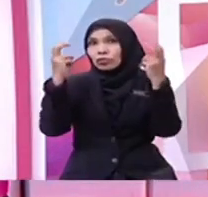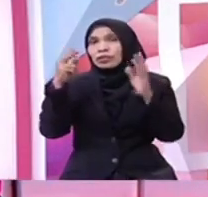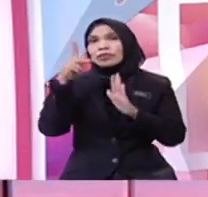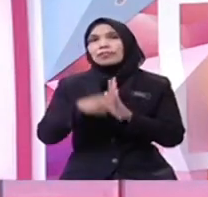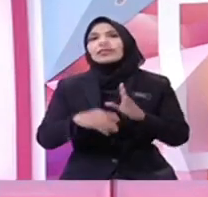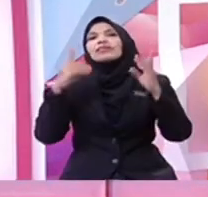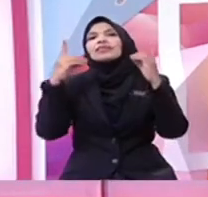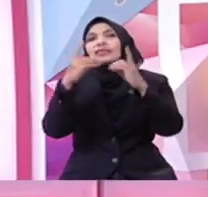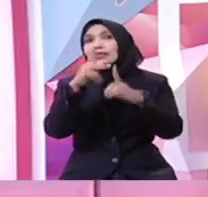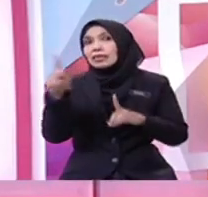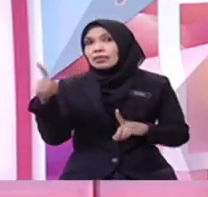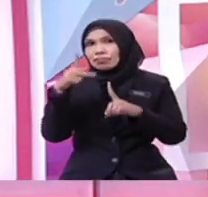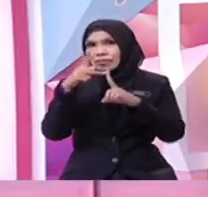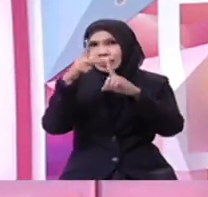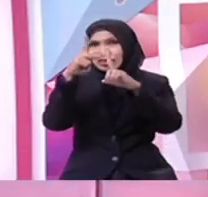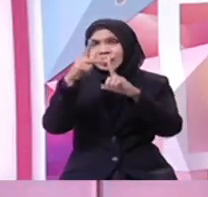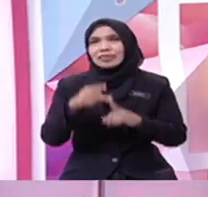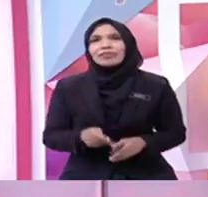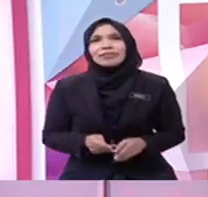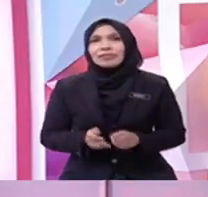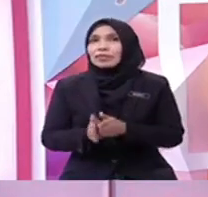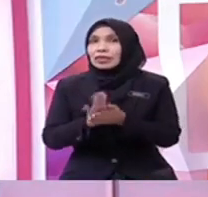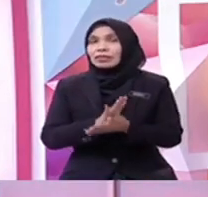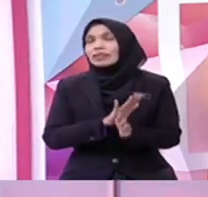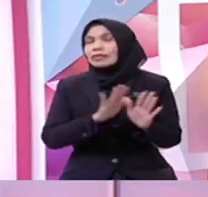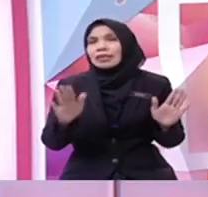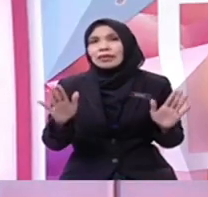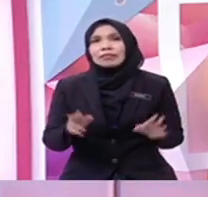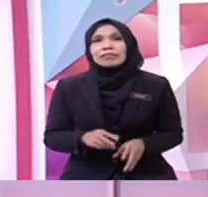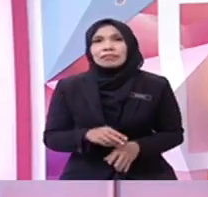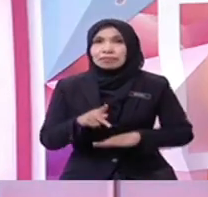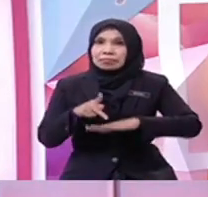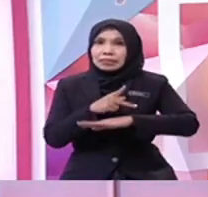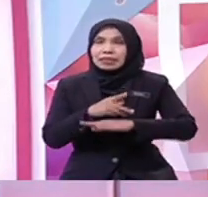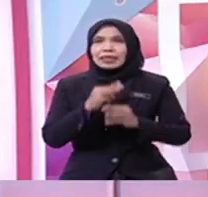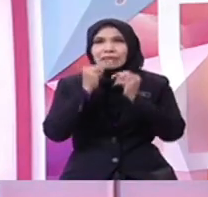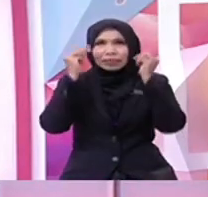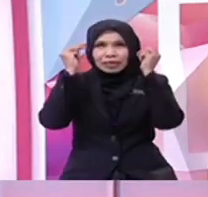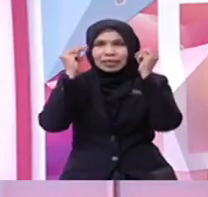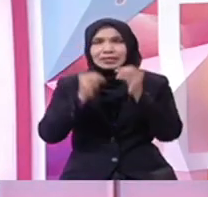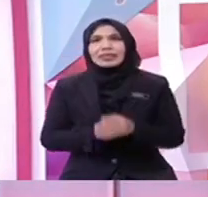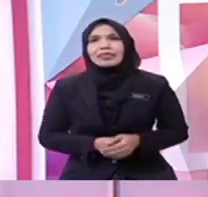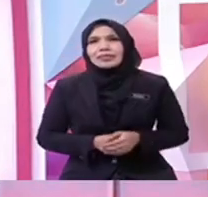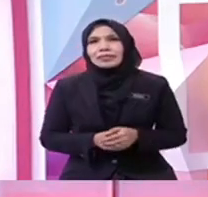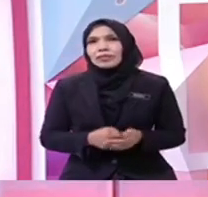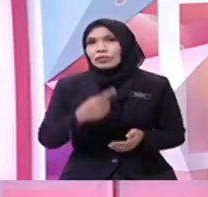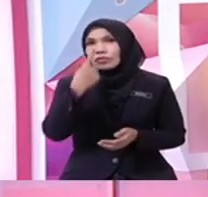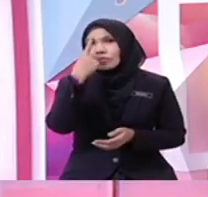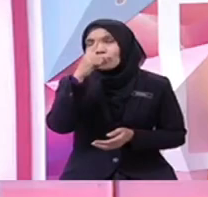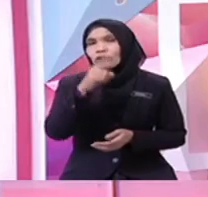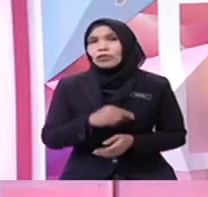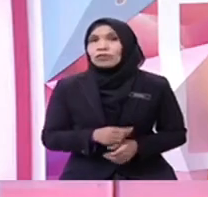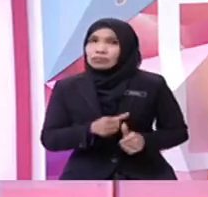riyadhoh dan juga enam mainkan betul bisa kalau pakai nanti berlaku kesukaran dalam bernafas nanti ada yang kitab ataupun